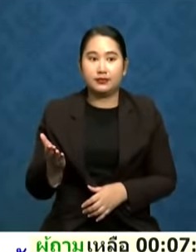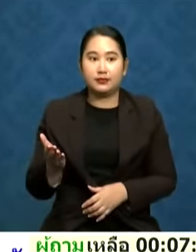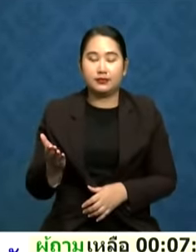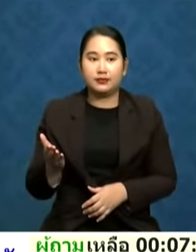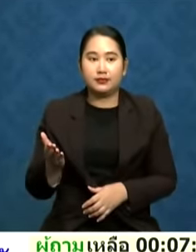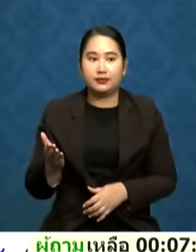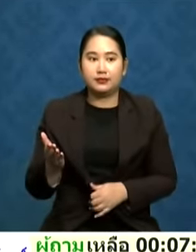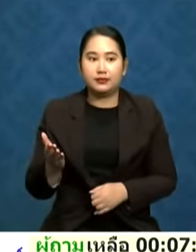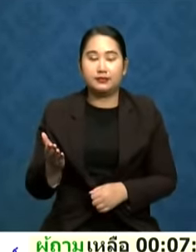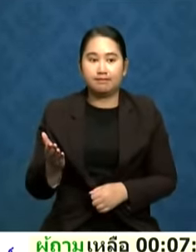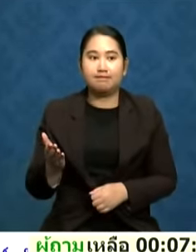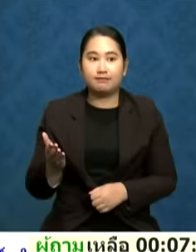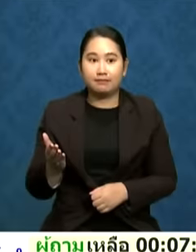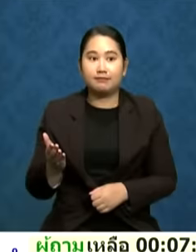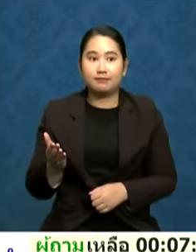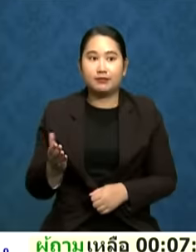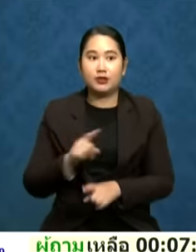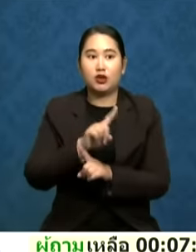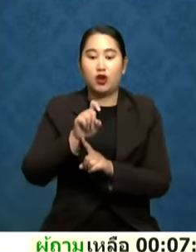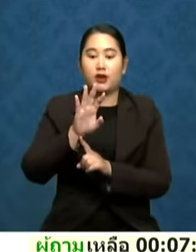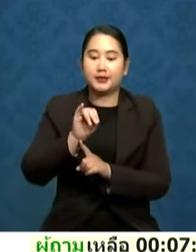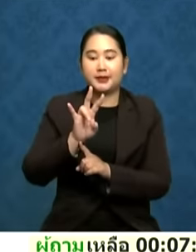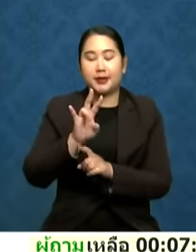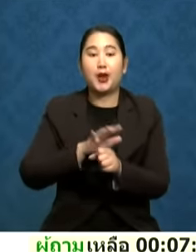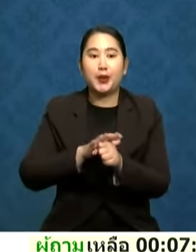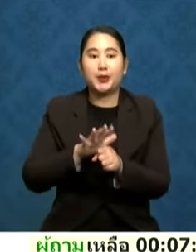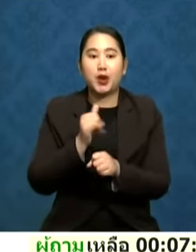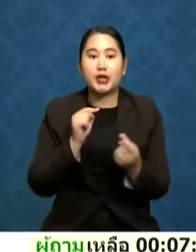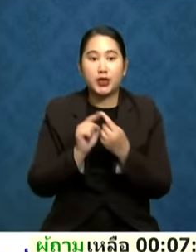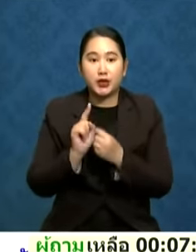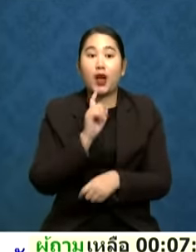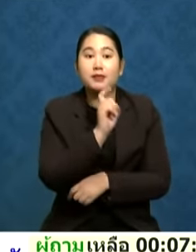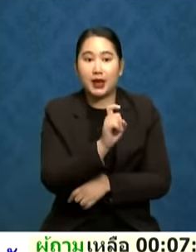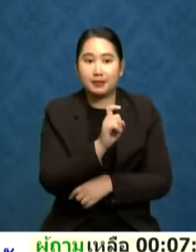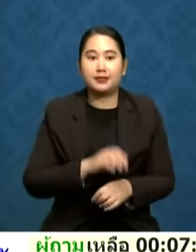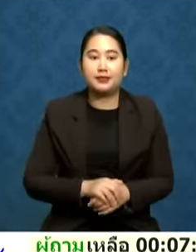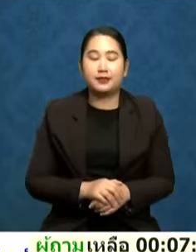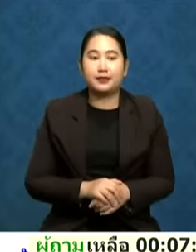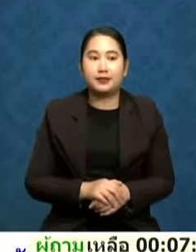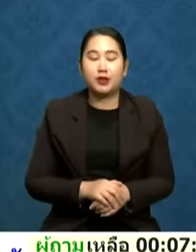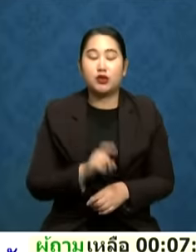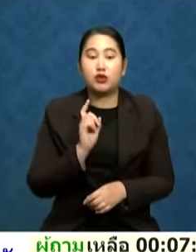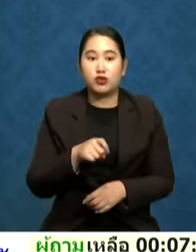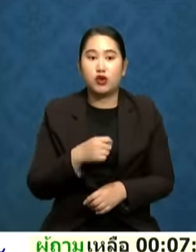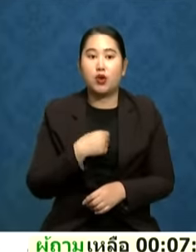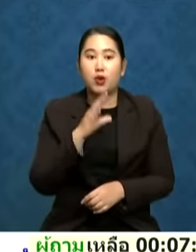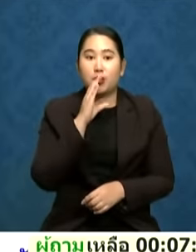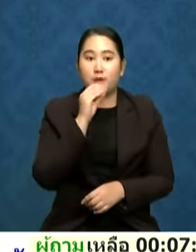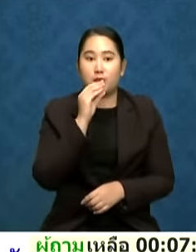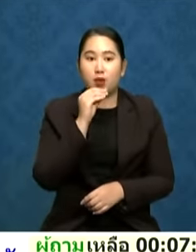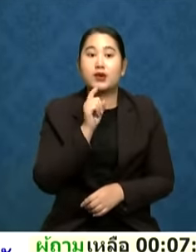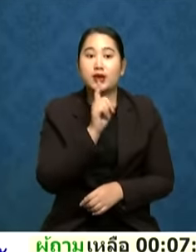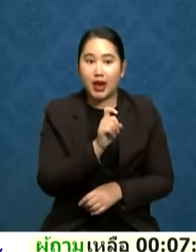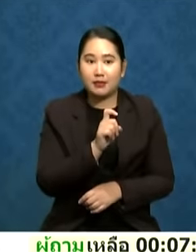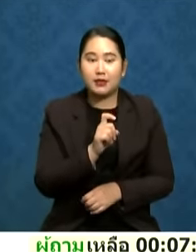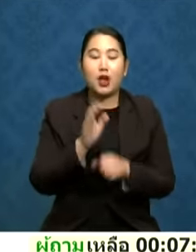ก็อาจจะเข้าข้อ 147 บ้างนะครับเรื่องกระทุถามจะต้องไม่เป็นไปในเชิงเสียส